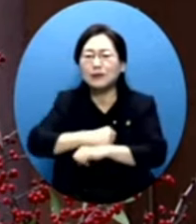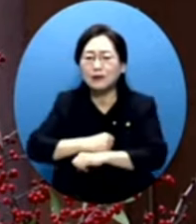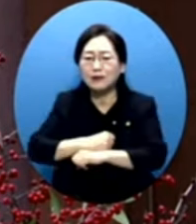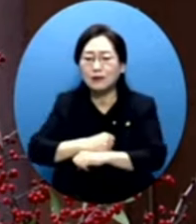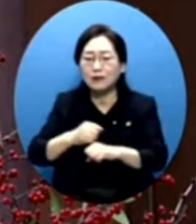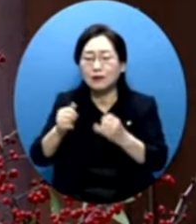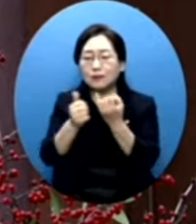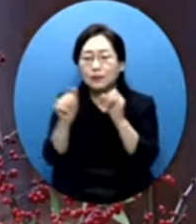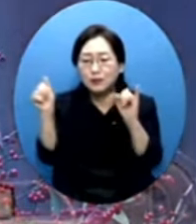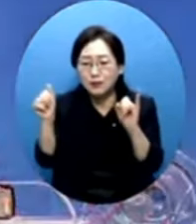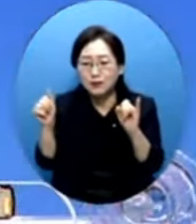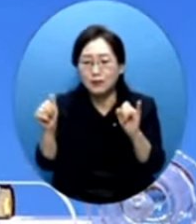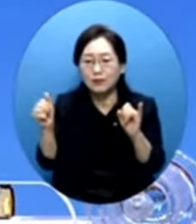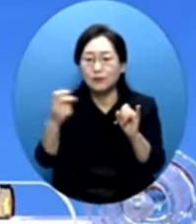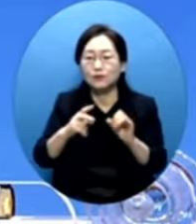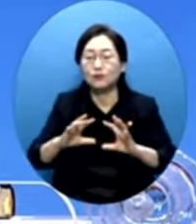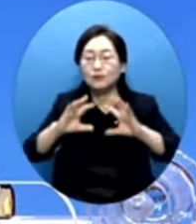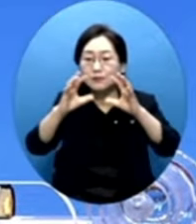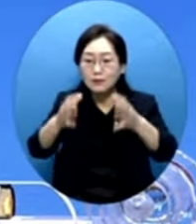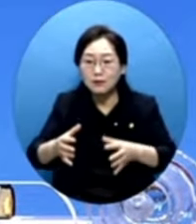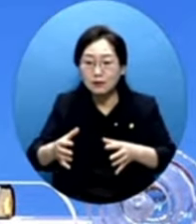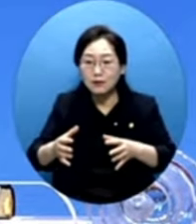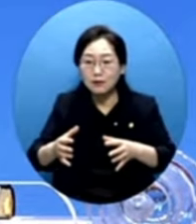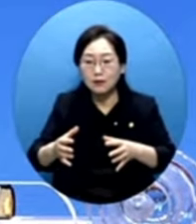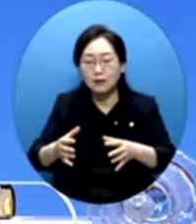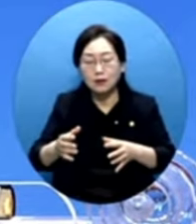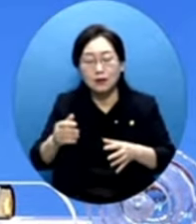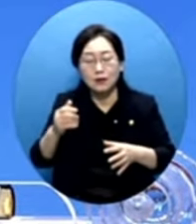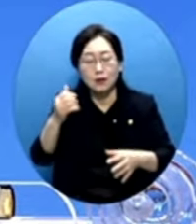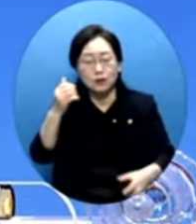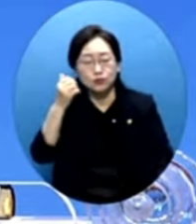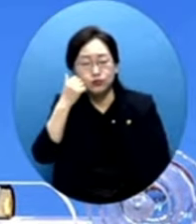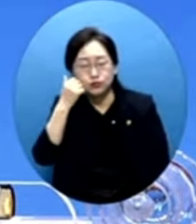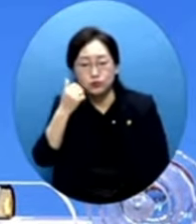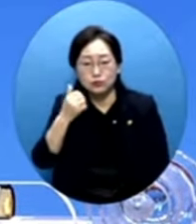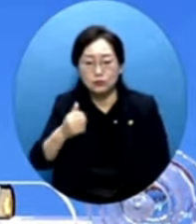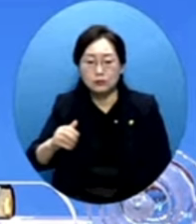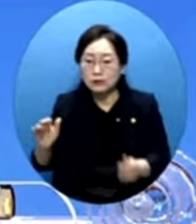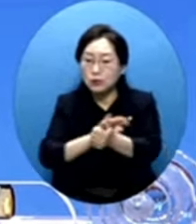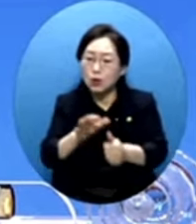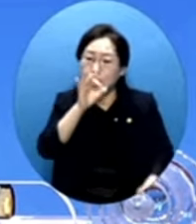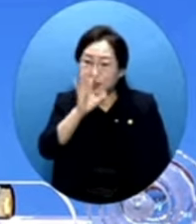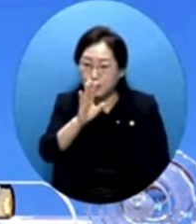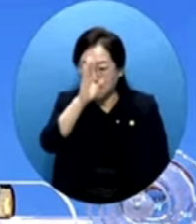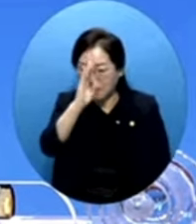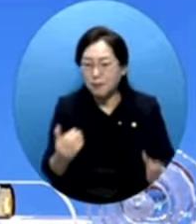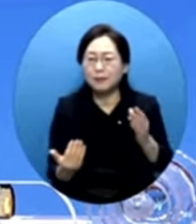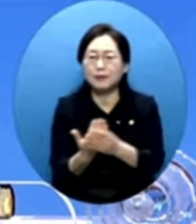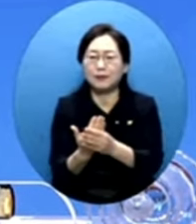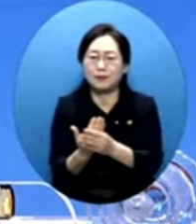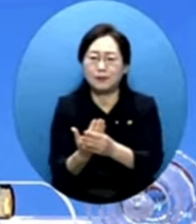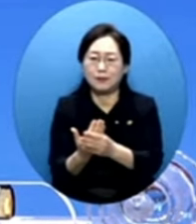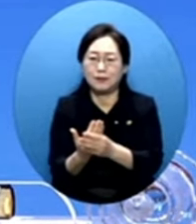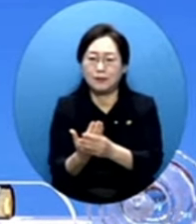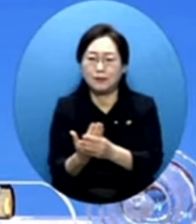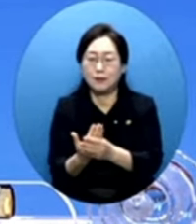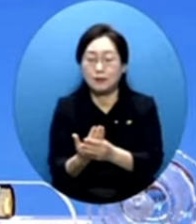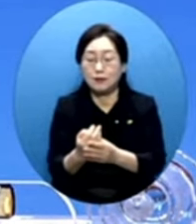파탄나고 세상인 의학이 취하지 못하는 중매에 걸려